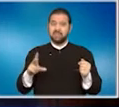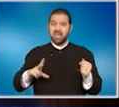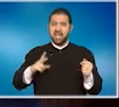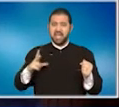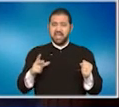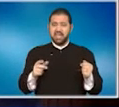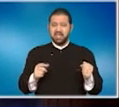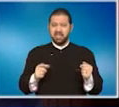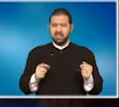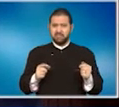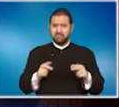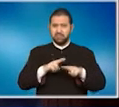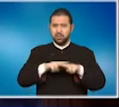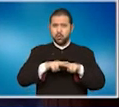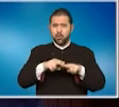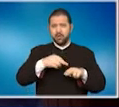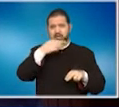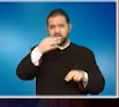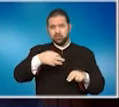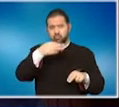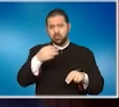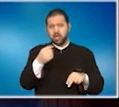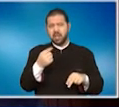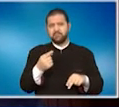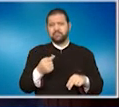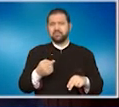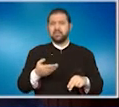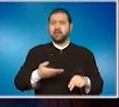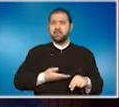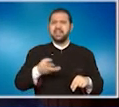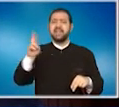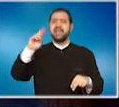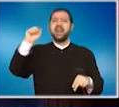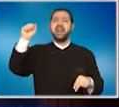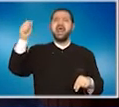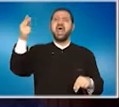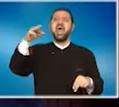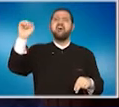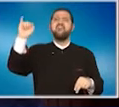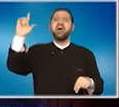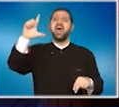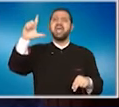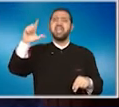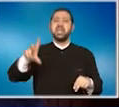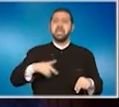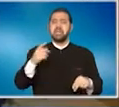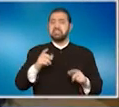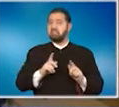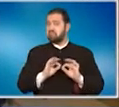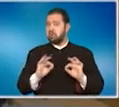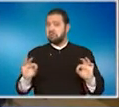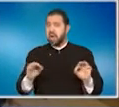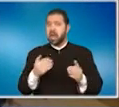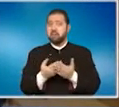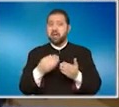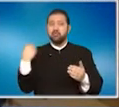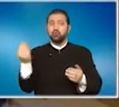Minunea este, cum spunea și Părintele Rafael Noica, e firescul lui Dumnezeu. Dumnezeu când